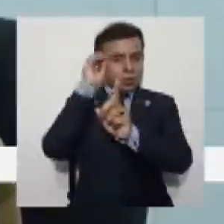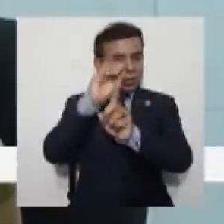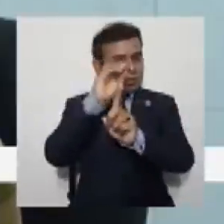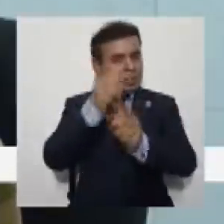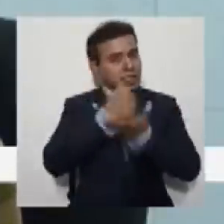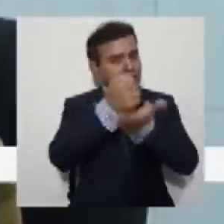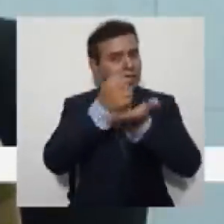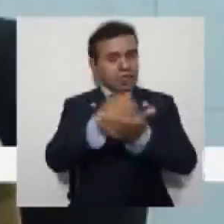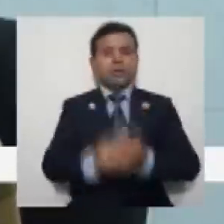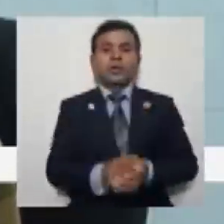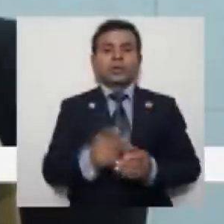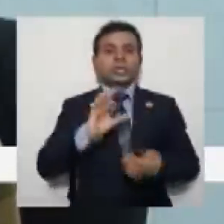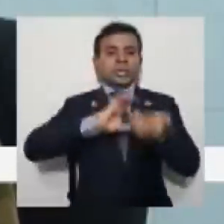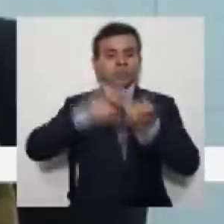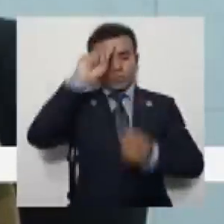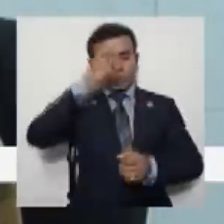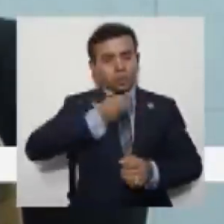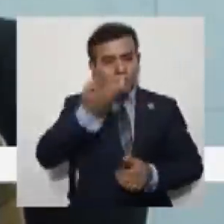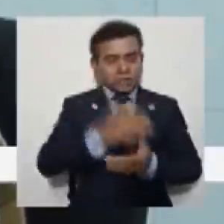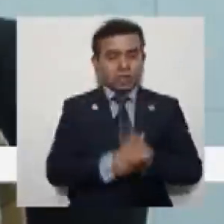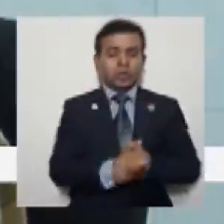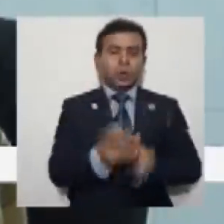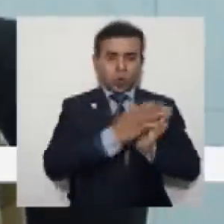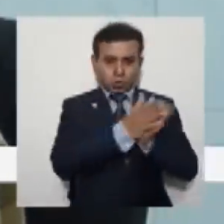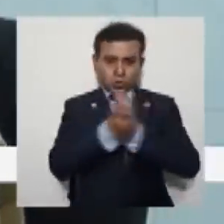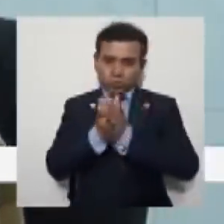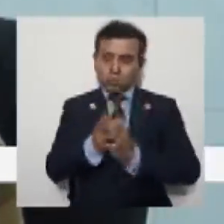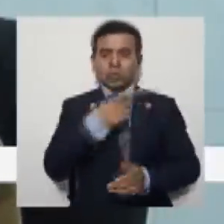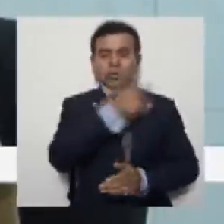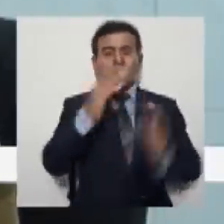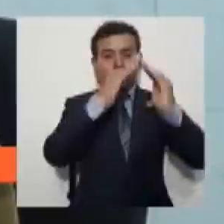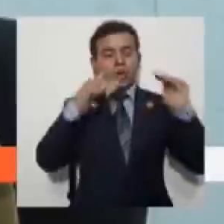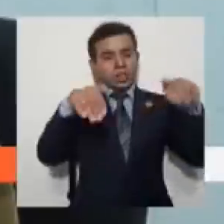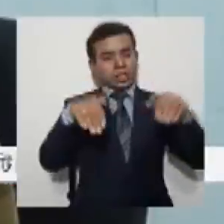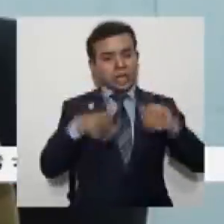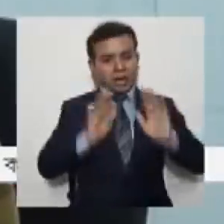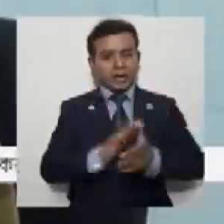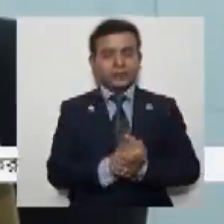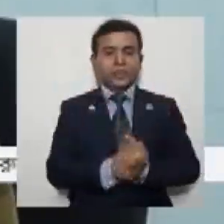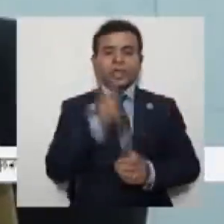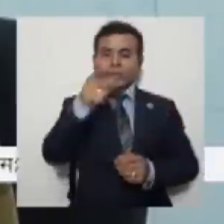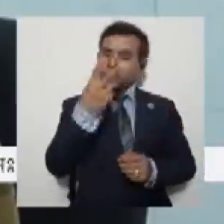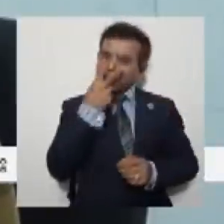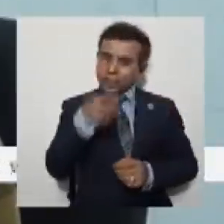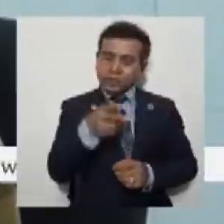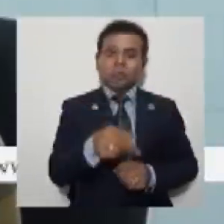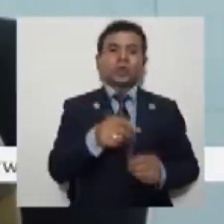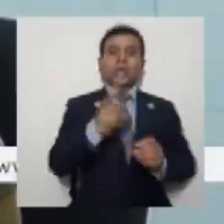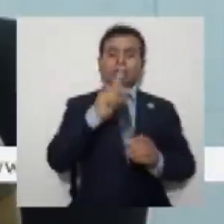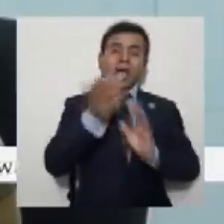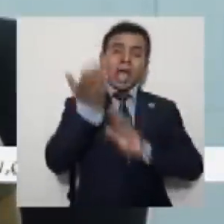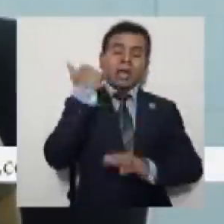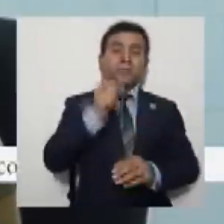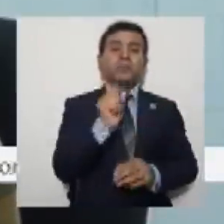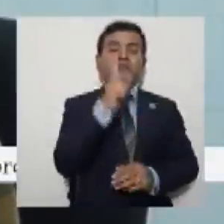আবশ্যক, কারণ আপনারা ইতিমধ্যেই দেখেছেন যে 1 মাস আগে 6 জন থেকে আমরা এখন আক্রান্ত ব্যক্তি 4,183 জন।